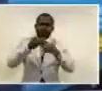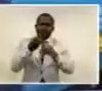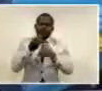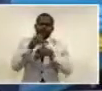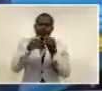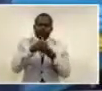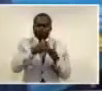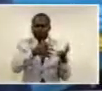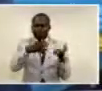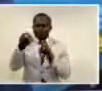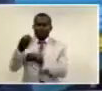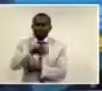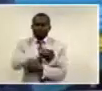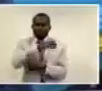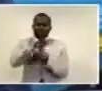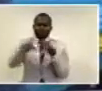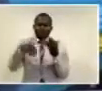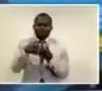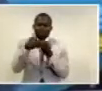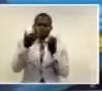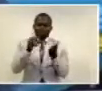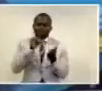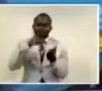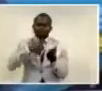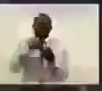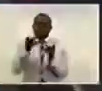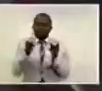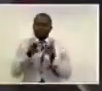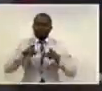arayatwara, n'iyo mitungo yindi yarayitwaye ubu ndi hanze simfite aho kuba.